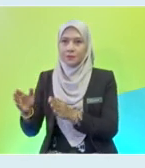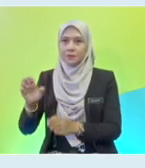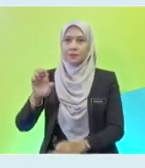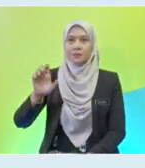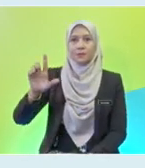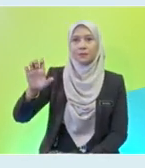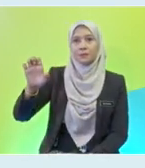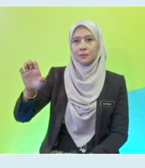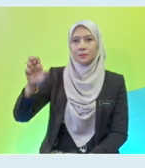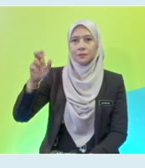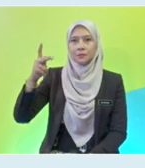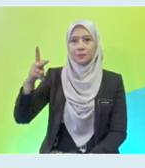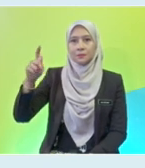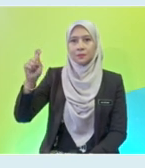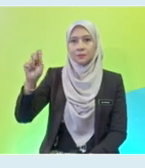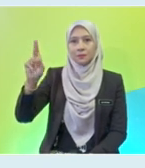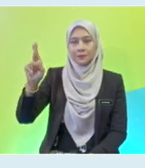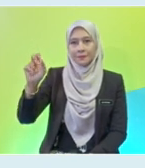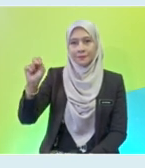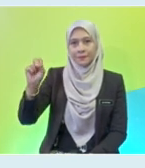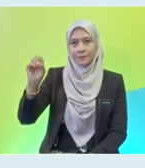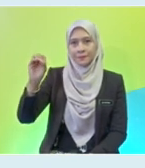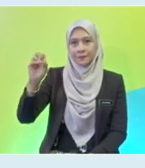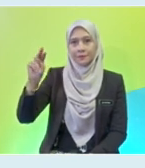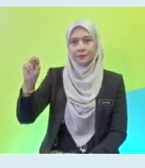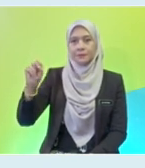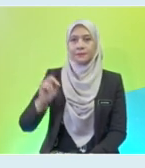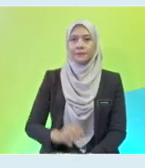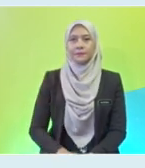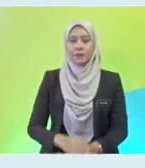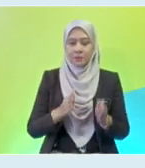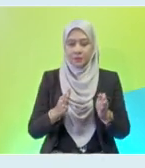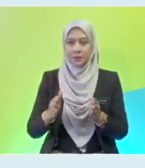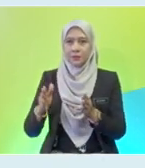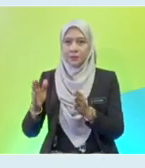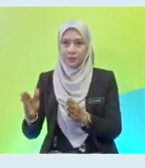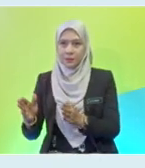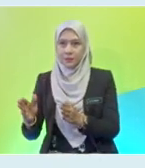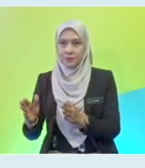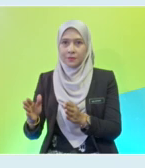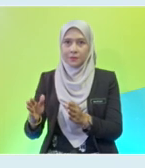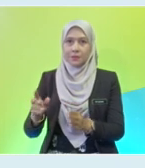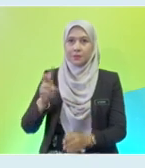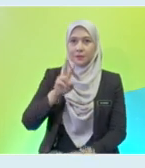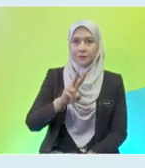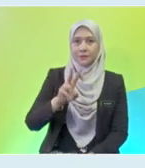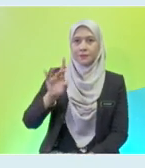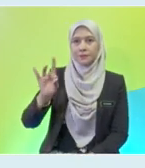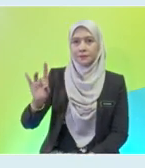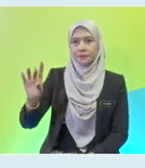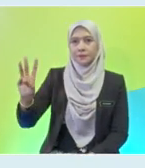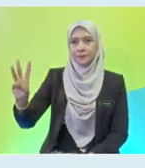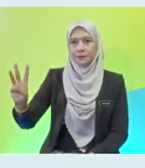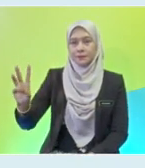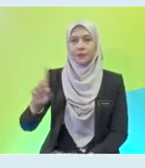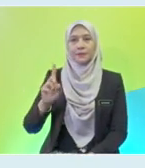jadi di sini kita tahu susunan elektron 286 yang mana numbuh